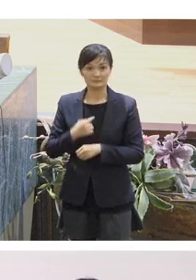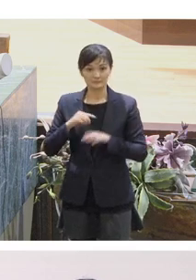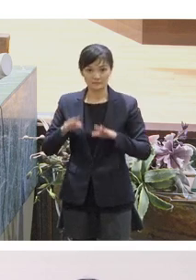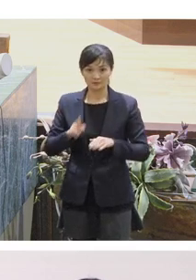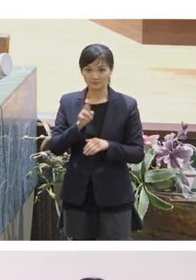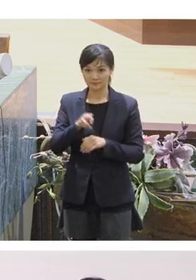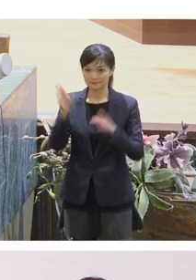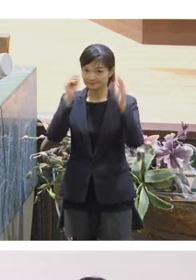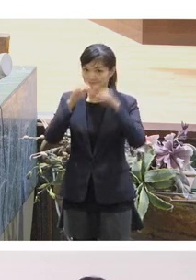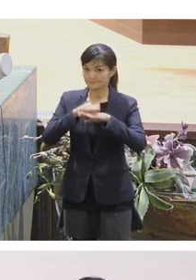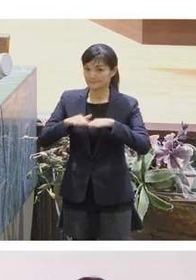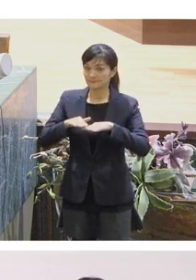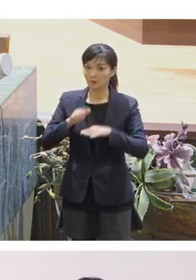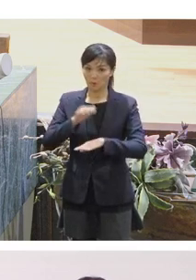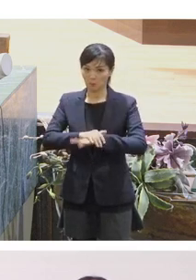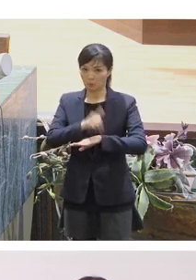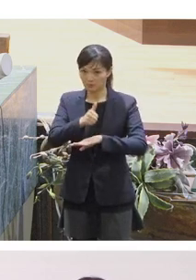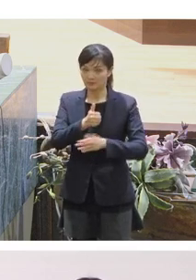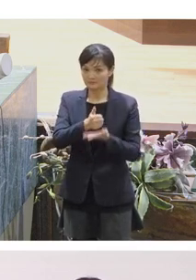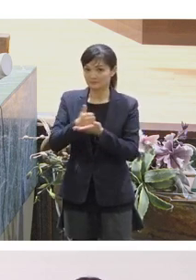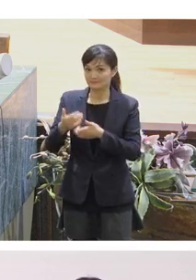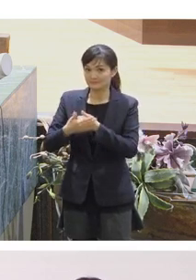安的高手来测试